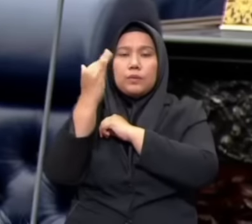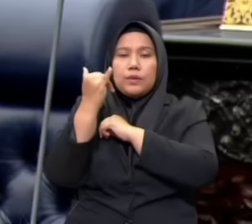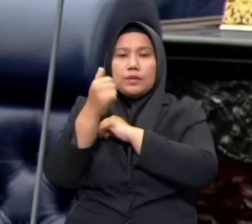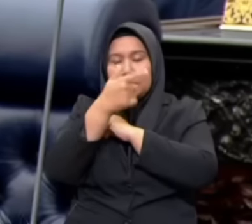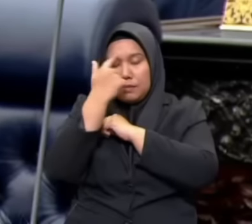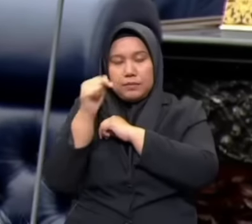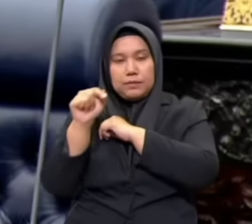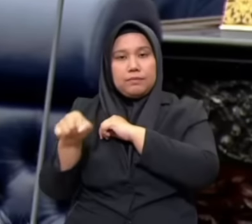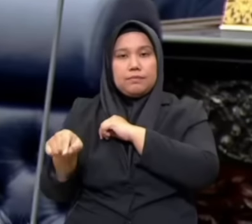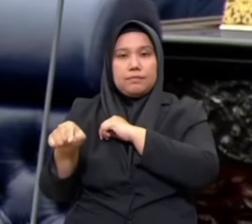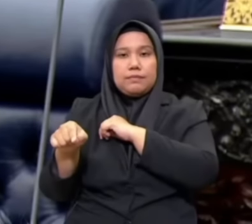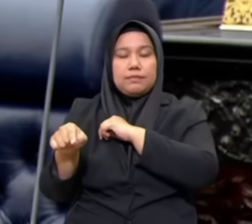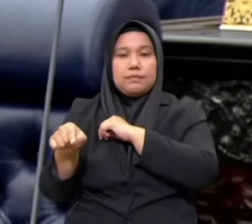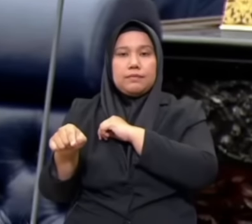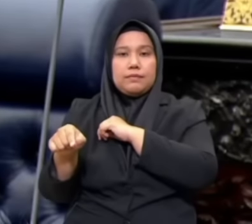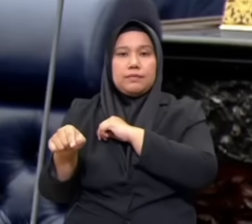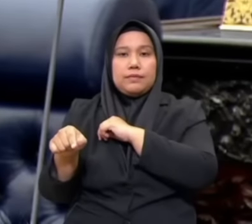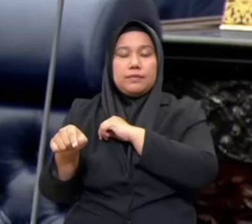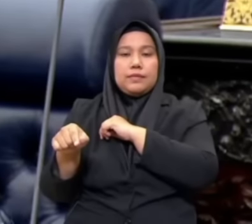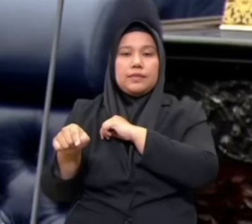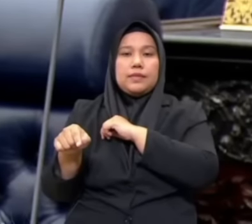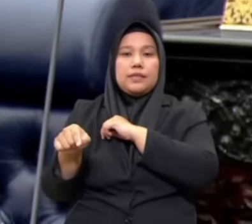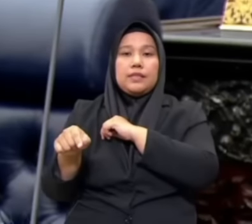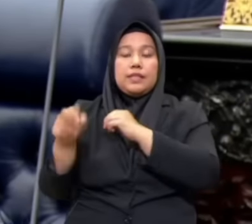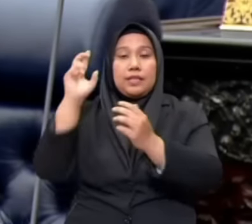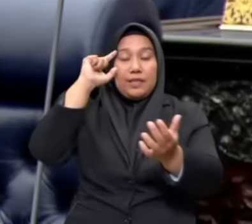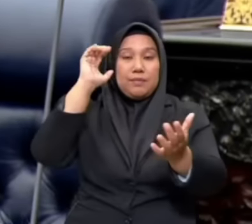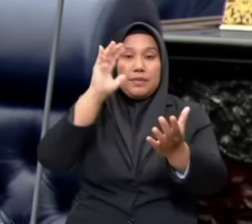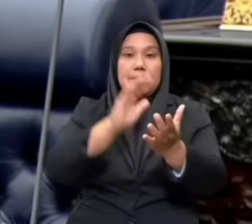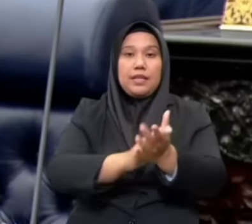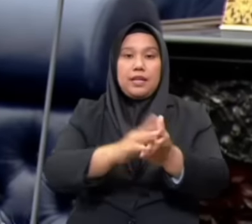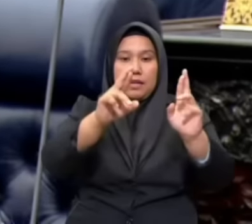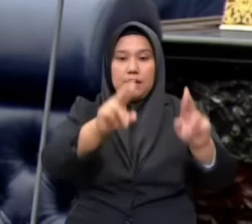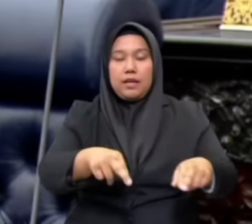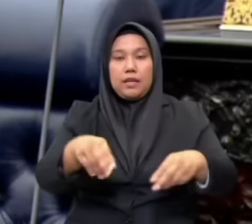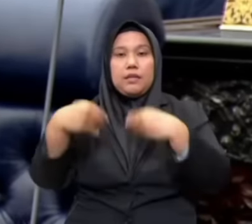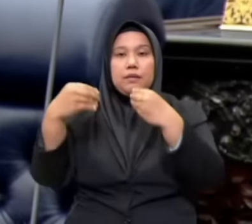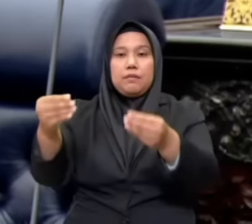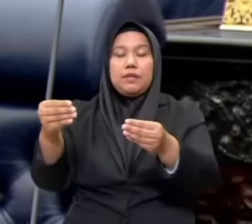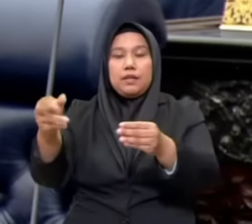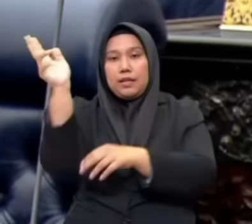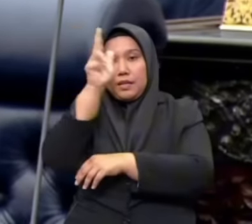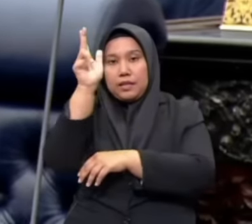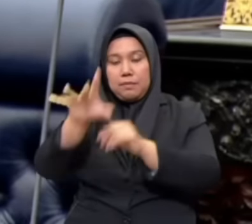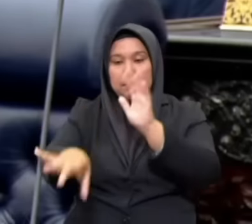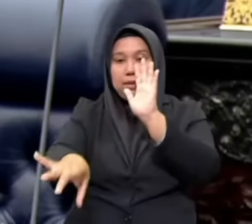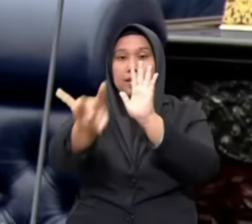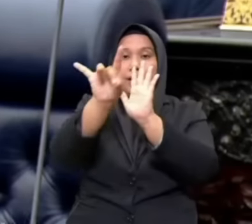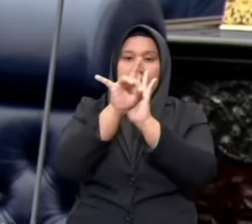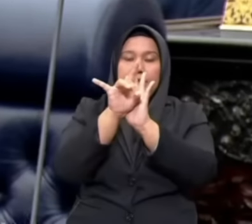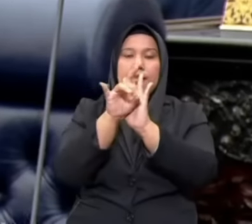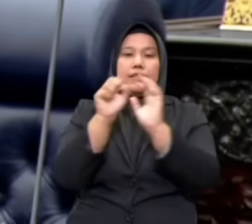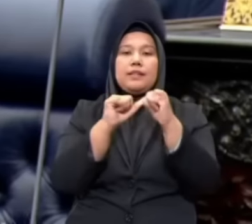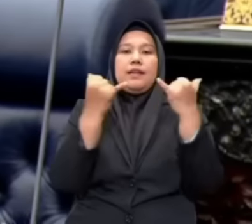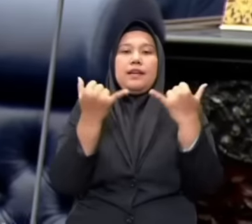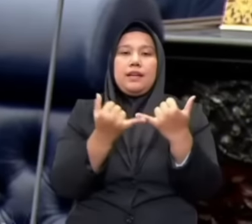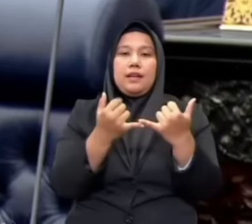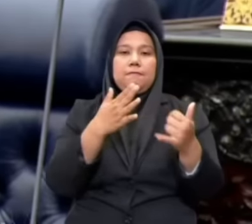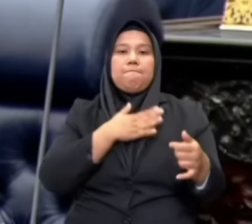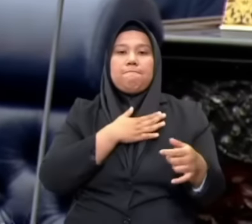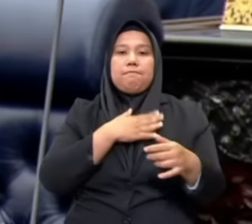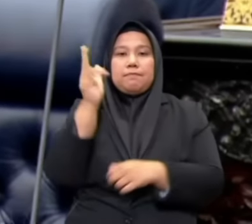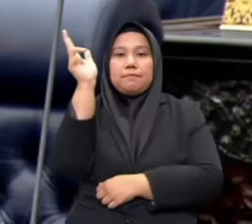mandate yang diberikan rakyat kepada kerajaan untuk melantik syarikat yang milik kerajaan. Yang